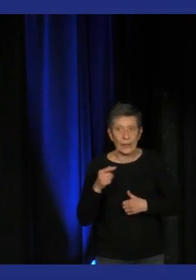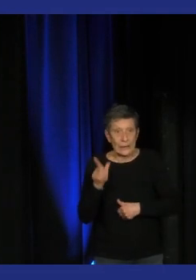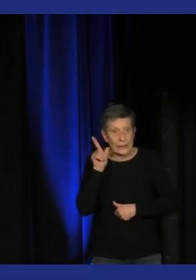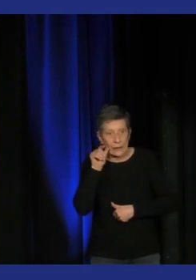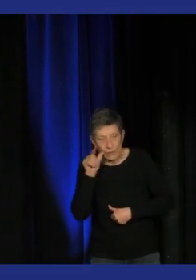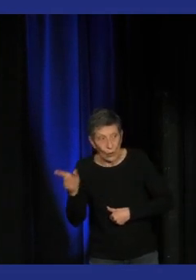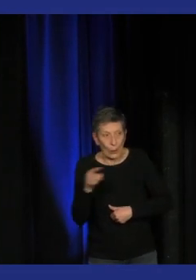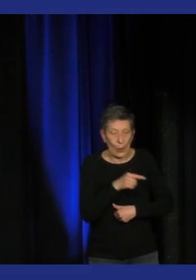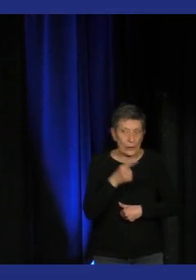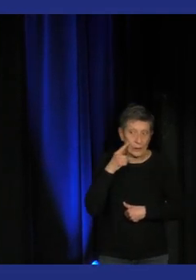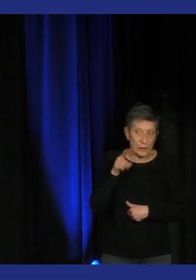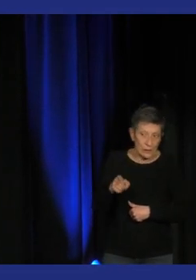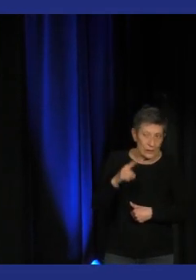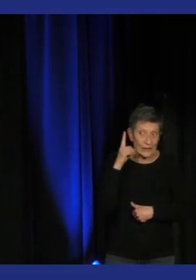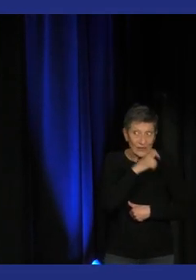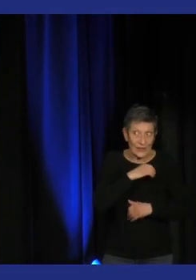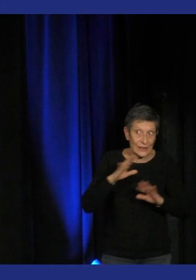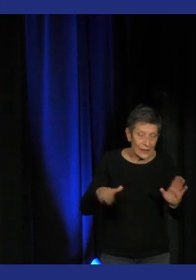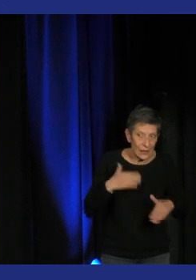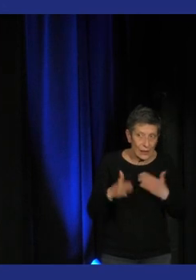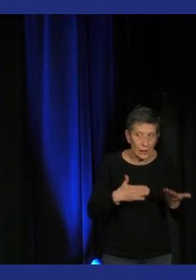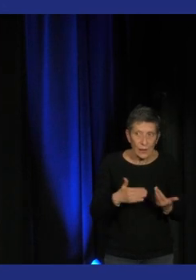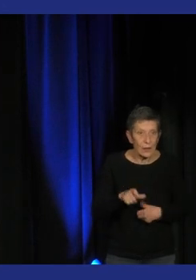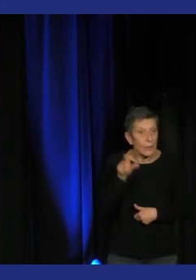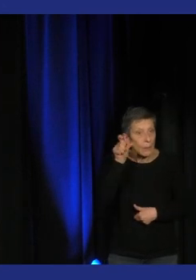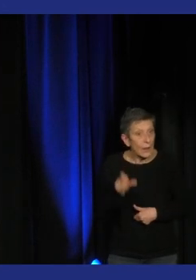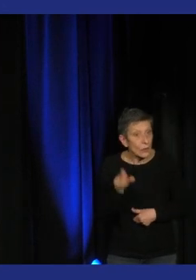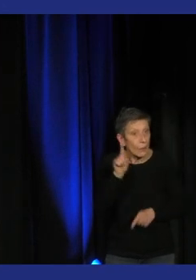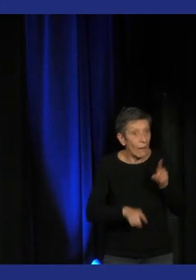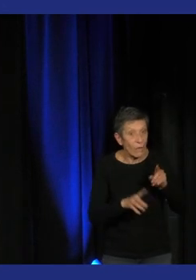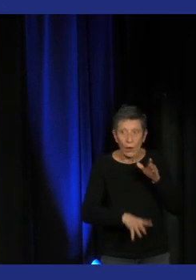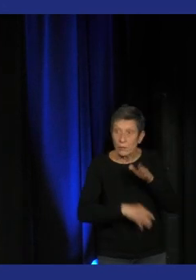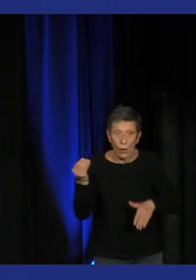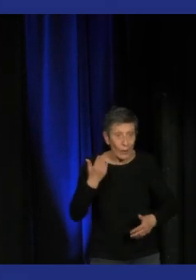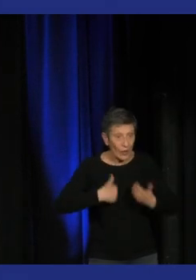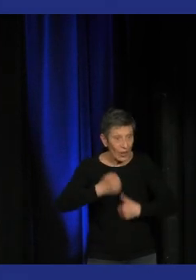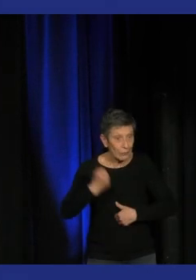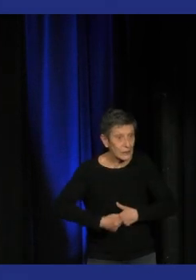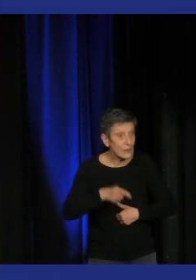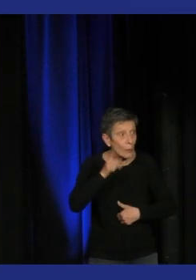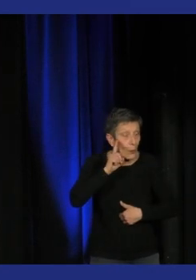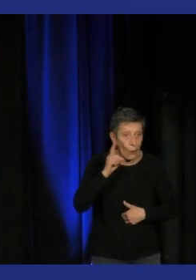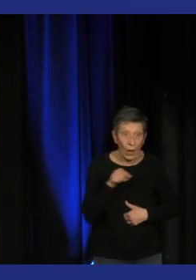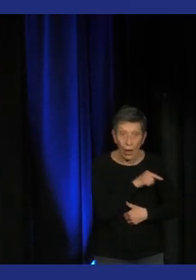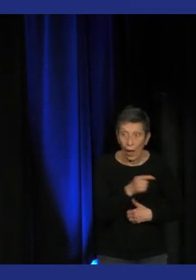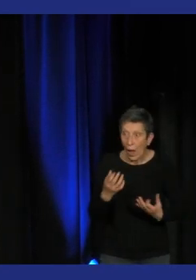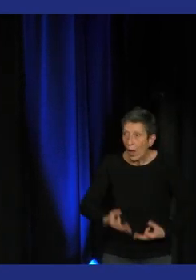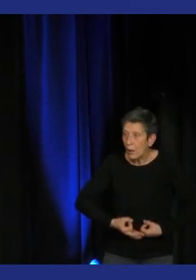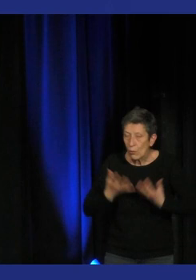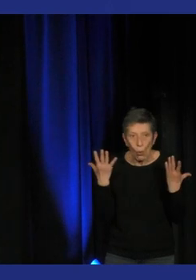c'est un peu dur pour elle actuellement dans la période, et la personne va sortir plus handicapée qu'elle n'est rentrée parce que on aura trop